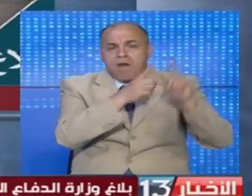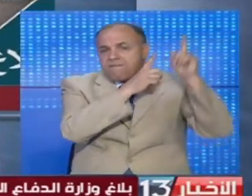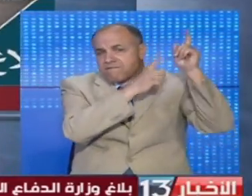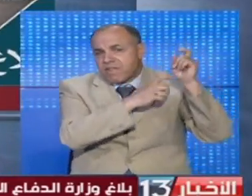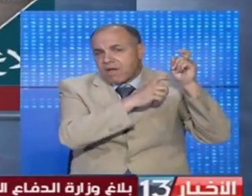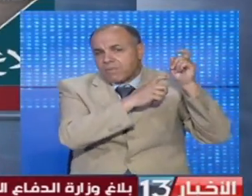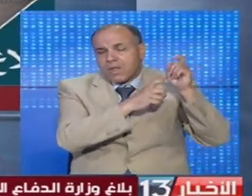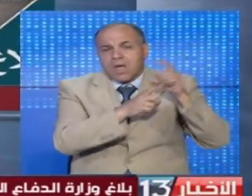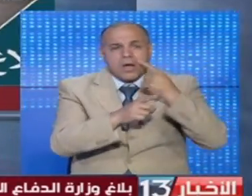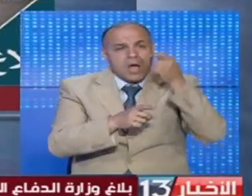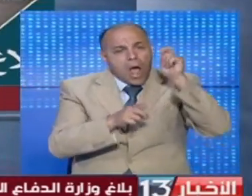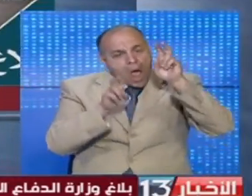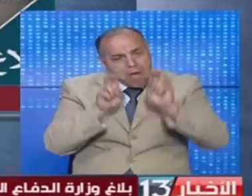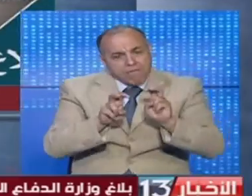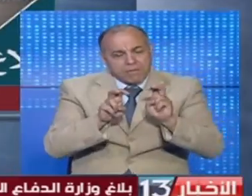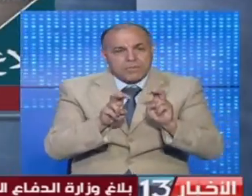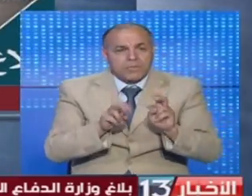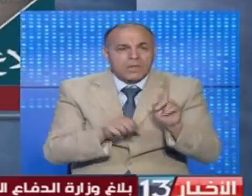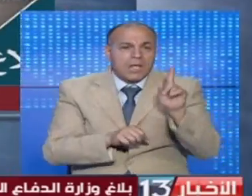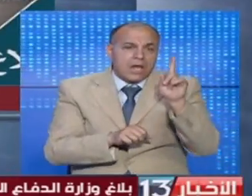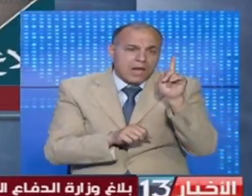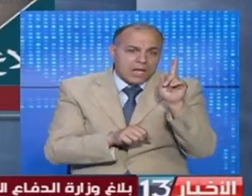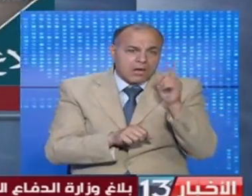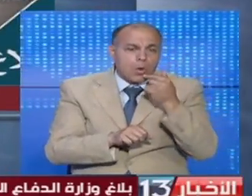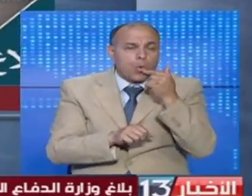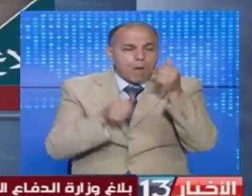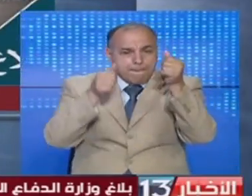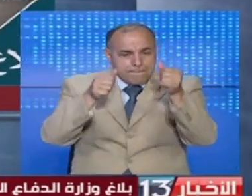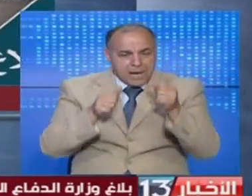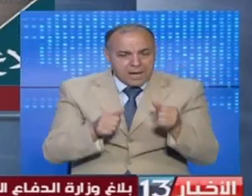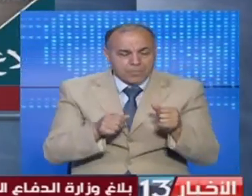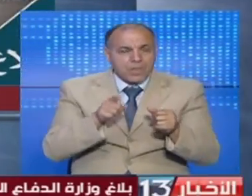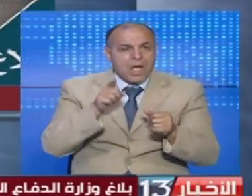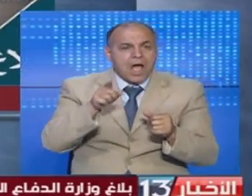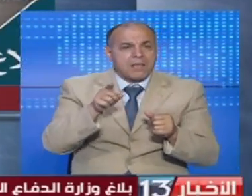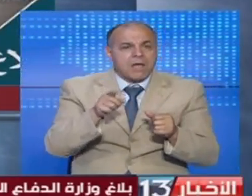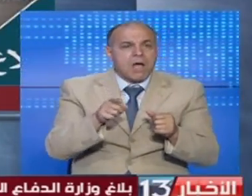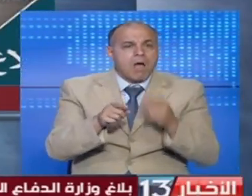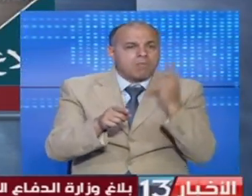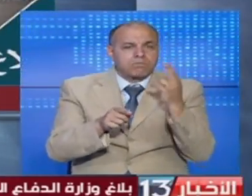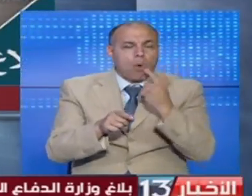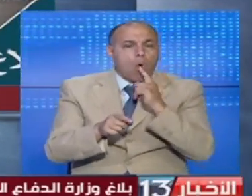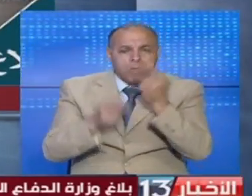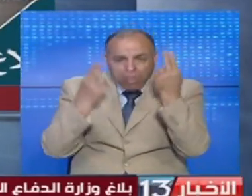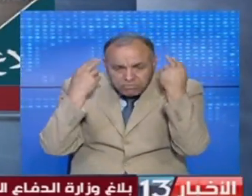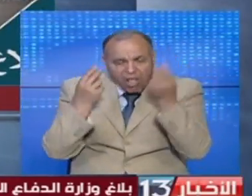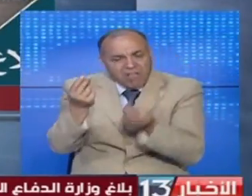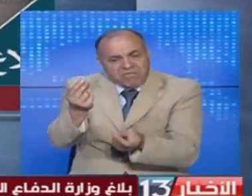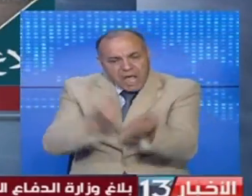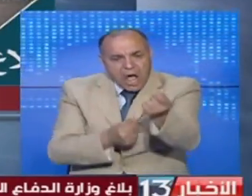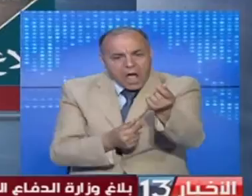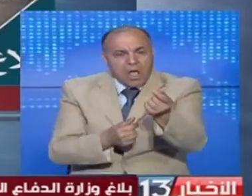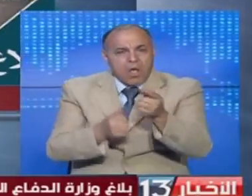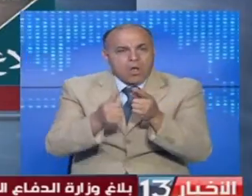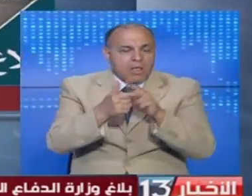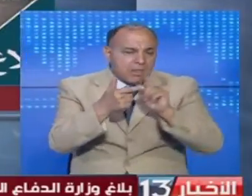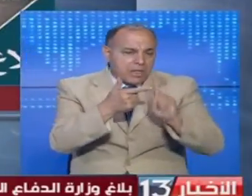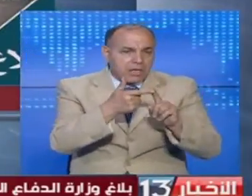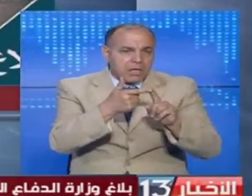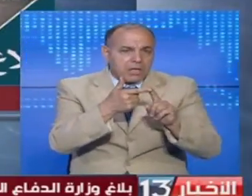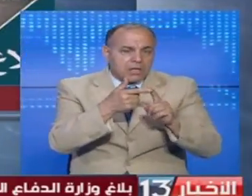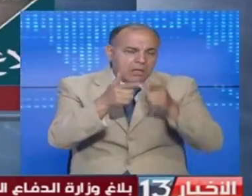الفضاء لاجبارها على التوقف واضاف البلاغ انه امام عدم امتثالها تم في مرحله ثانيه